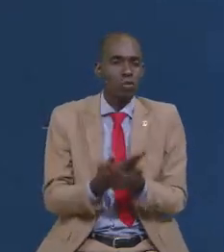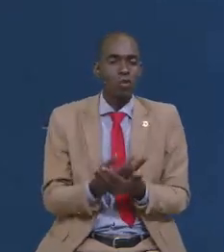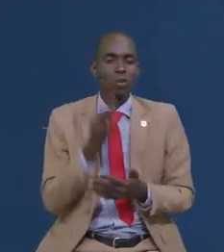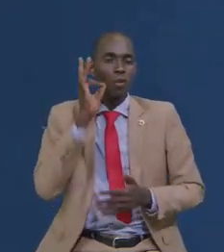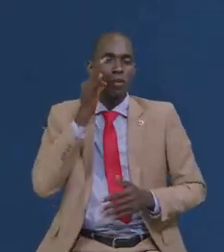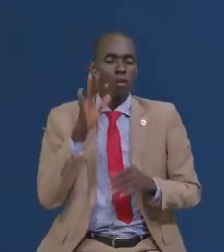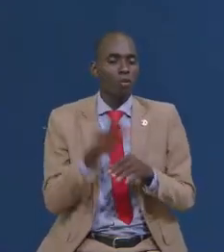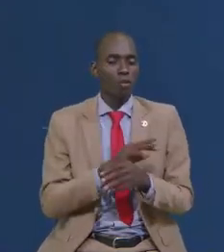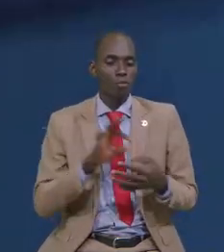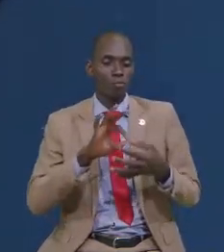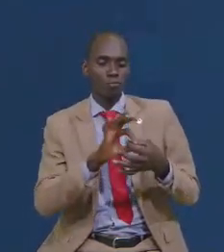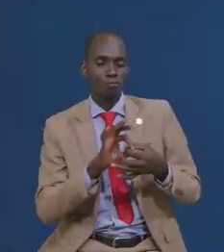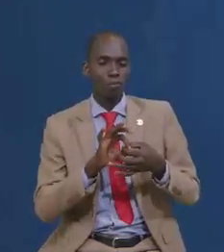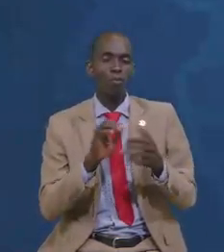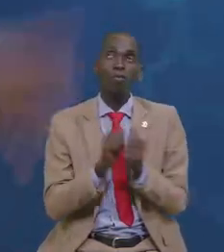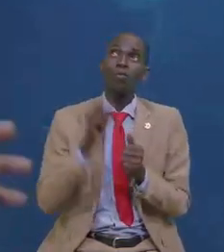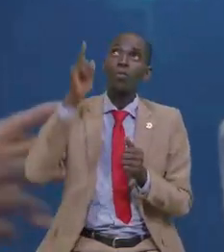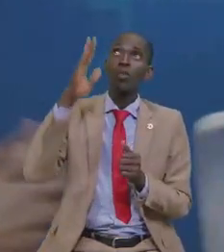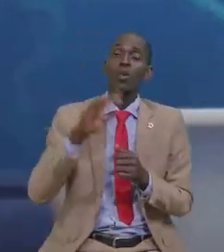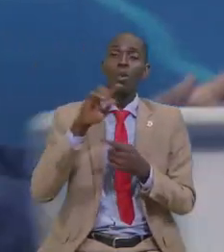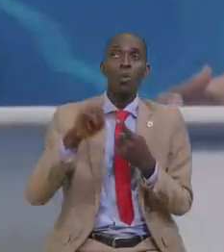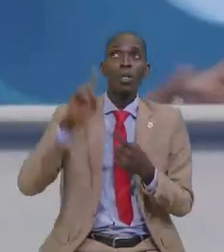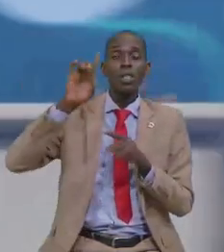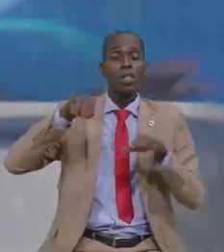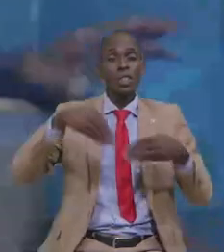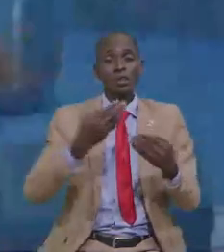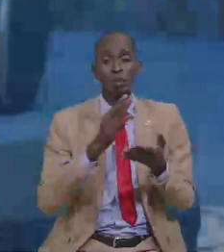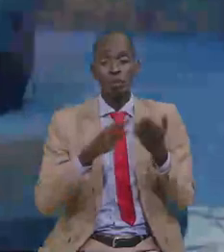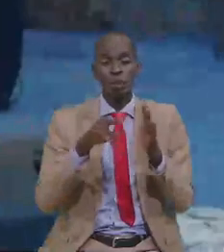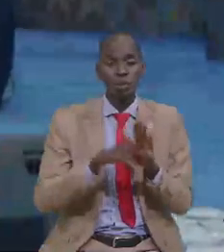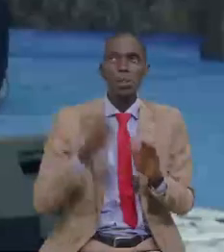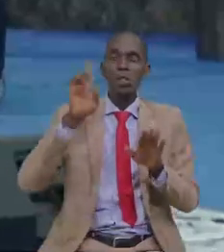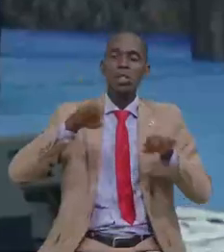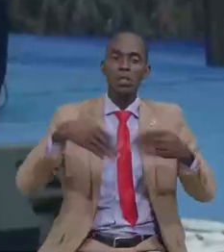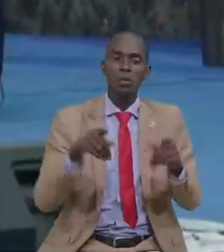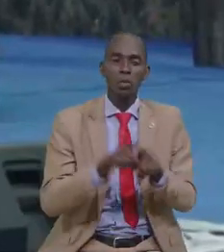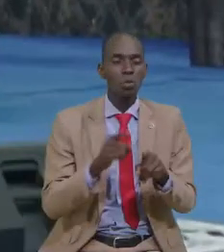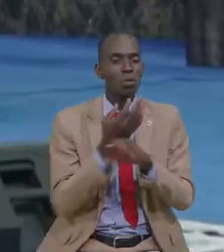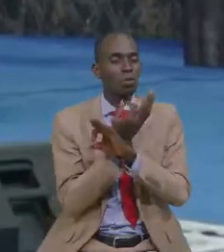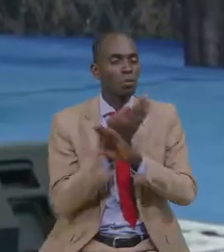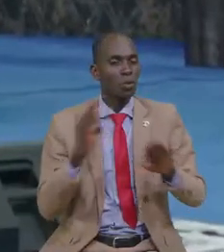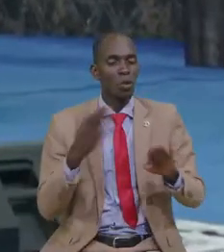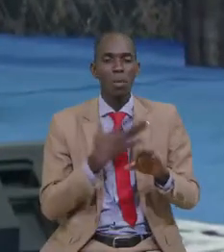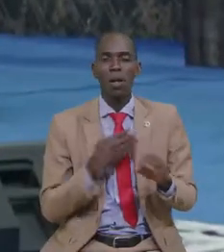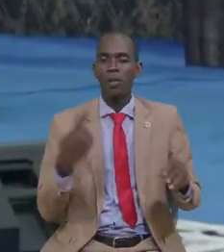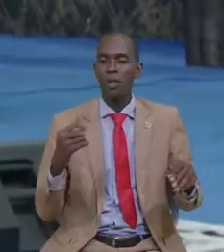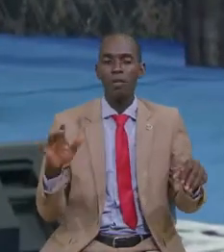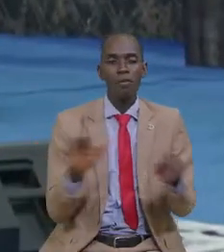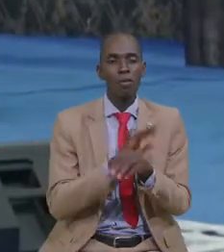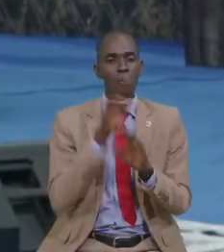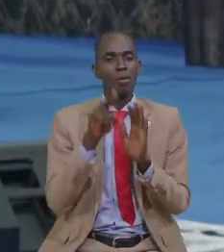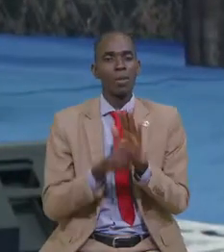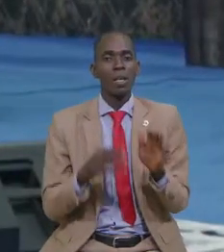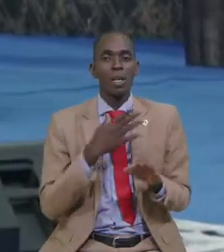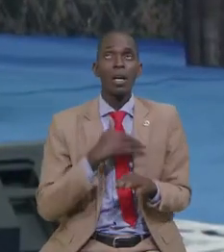relation fructueuse avec Dieu. Quand il vous pardonne, il vous donne la libération, il vous donne la plénitude